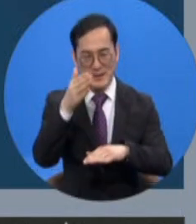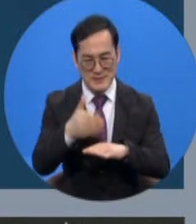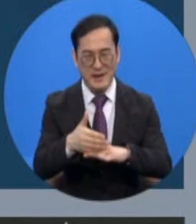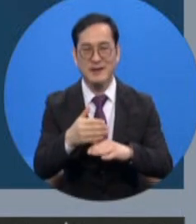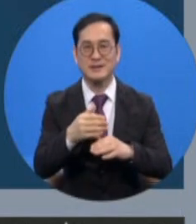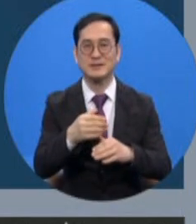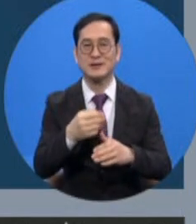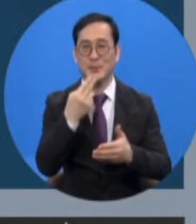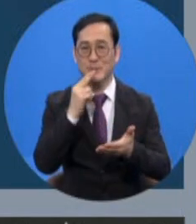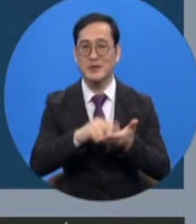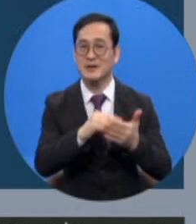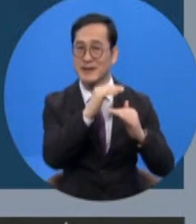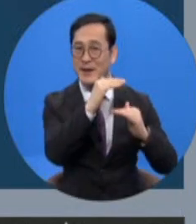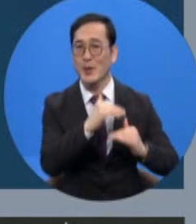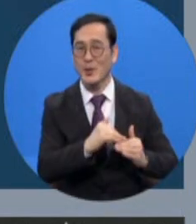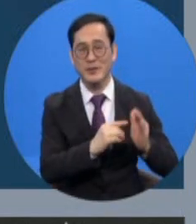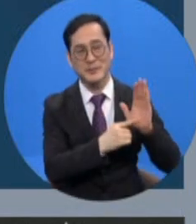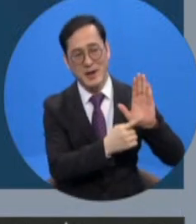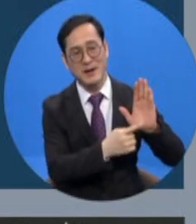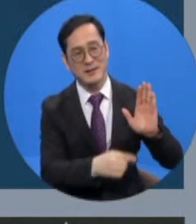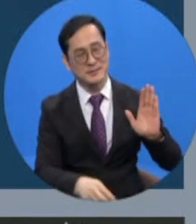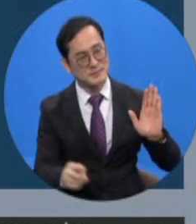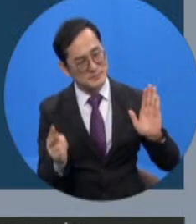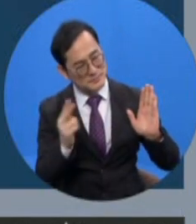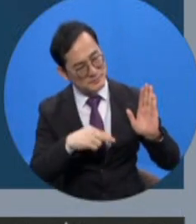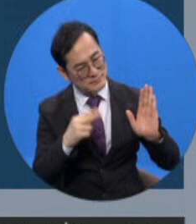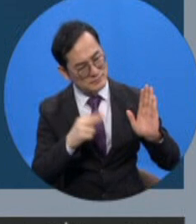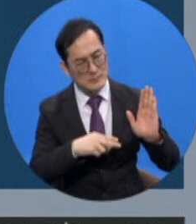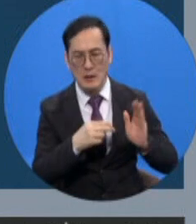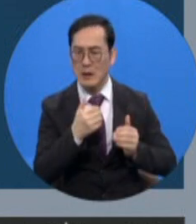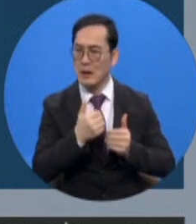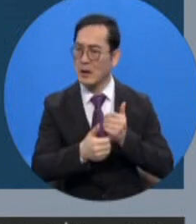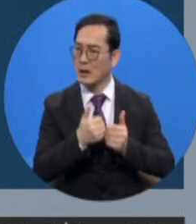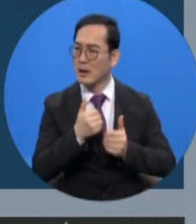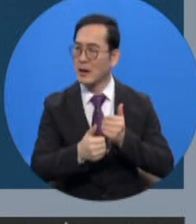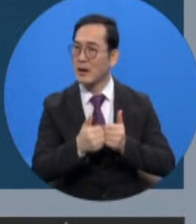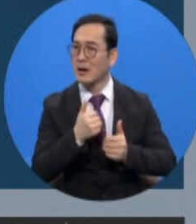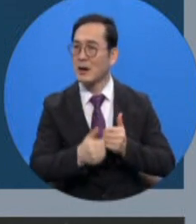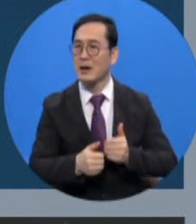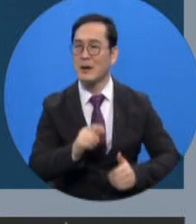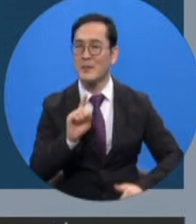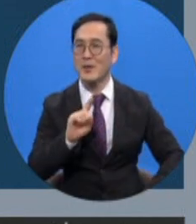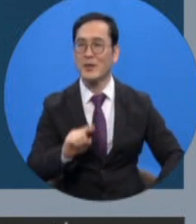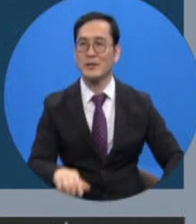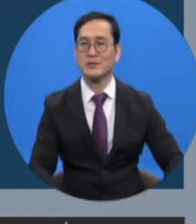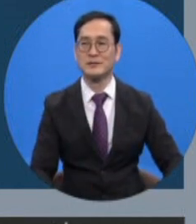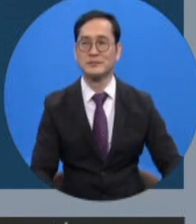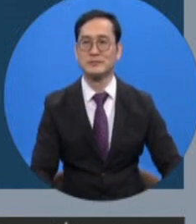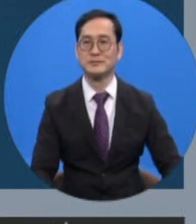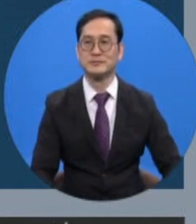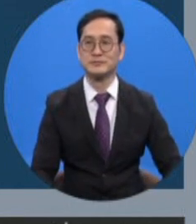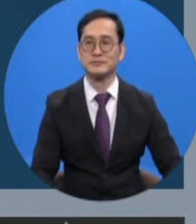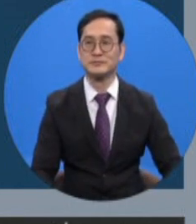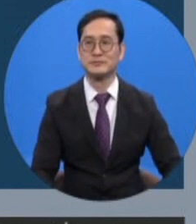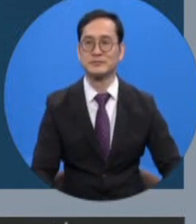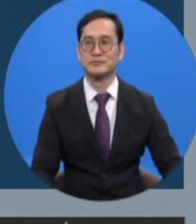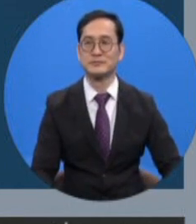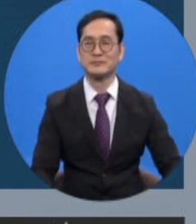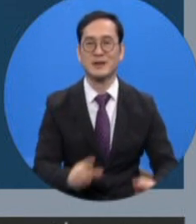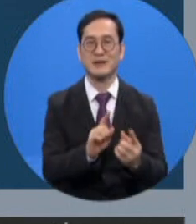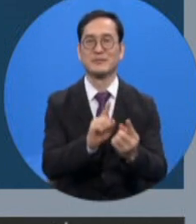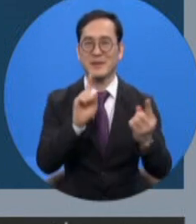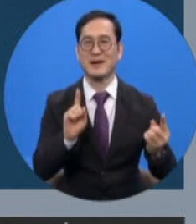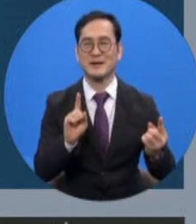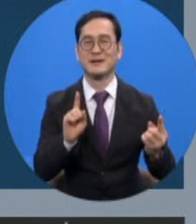문재인 대통령 부부 명의의 신년 연하장이 어제부터 각계에 배포됐는데 거리두기 강화 발표